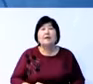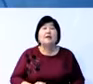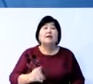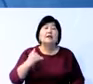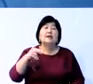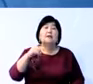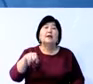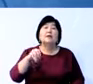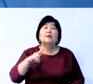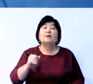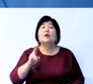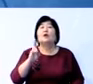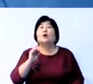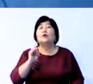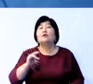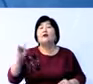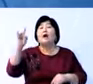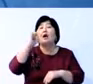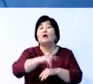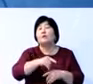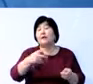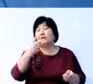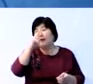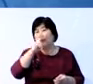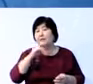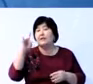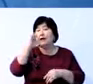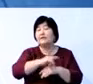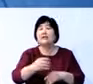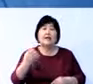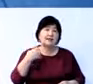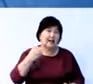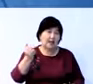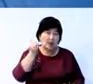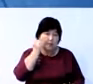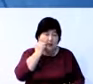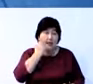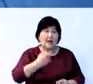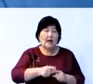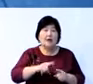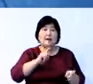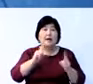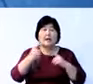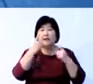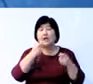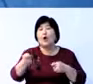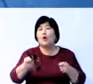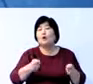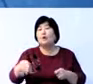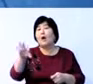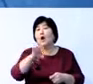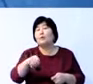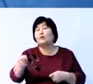Из-за пандемии коронавируса Аэрофлот перенес на 2 месяца авиарейсы с сообщением Кызылорда-Москва. Об этом на брифинге сообщил руководитель